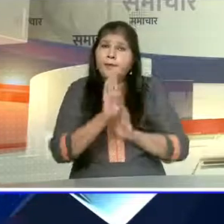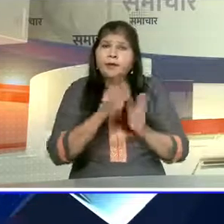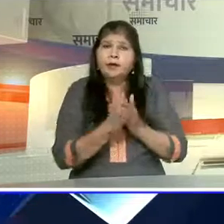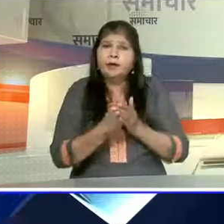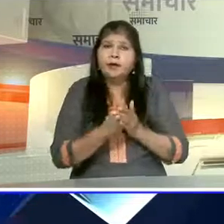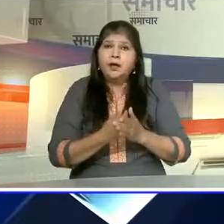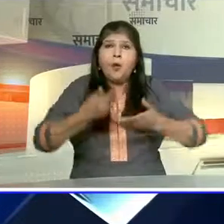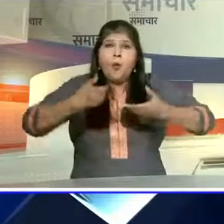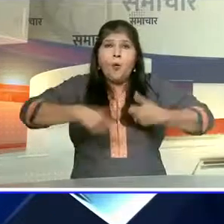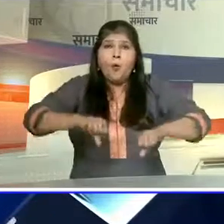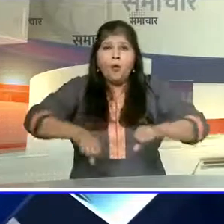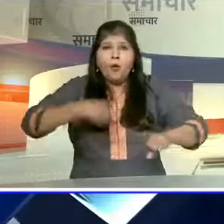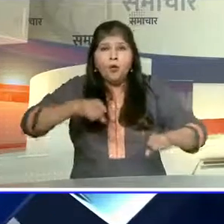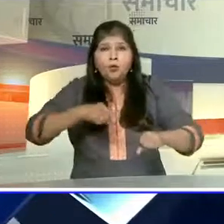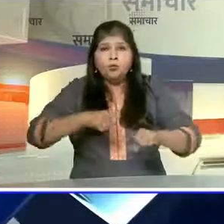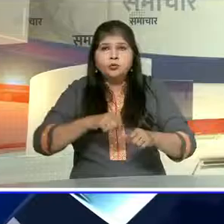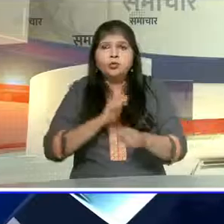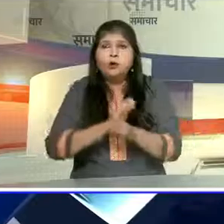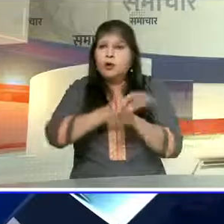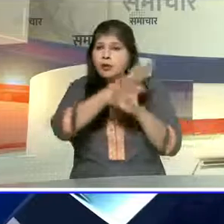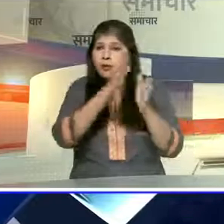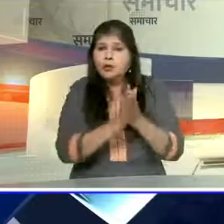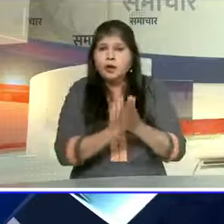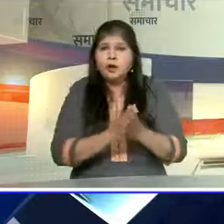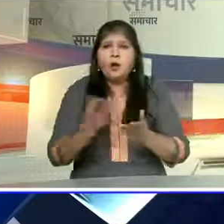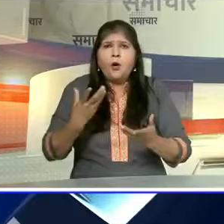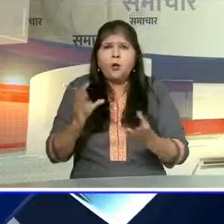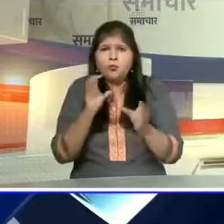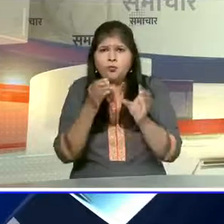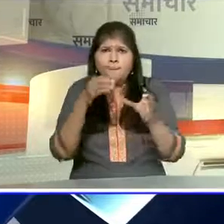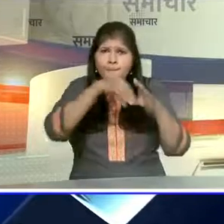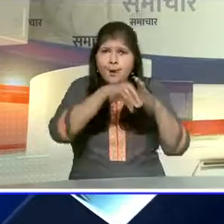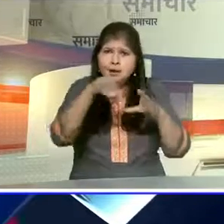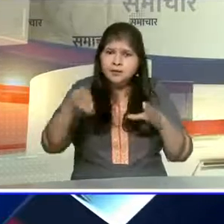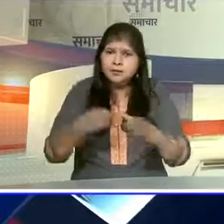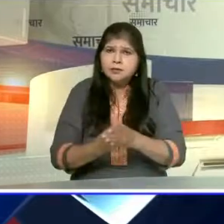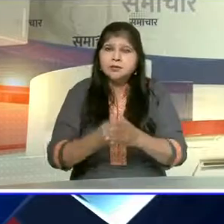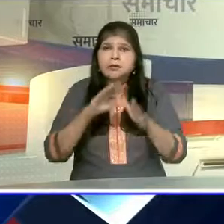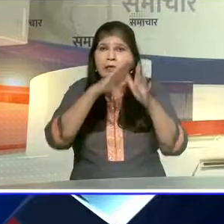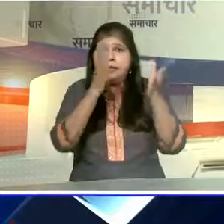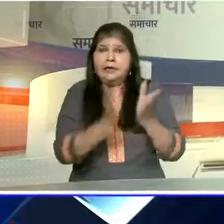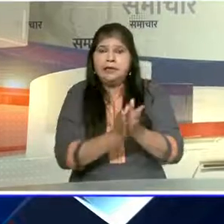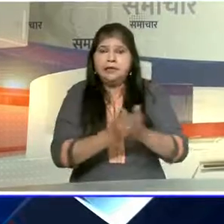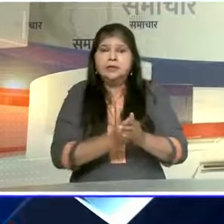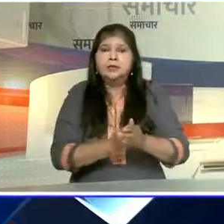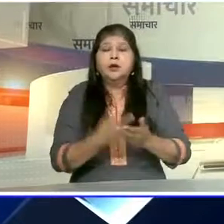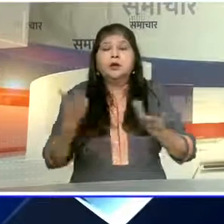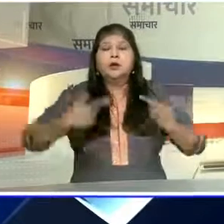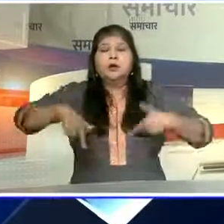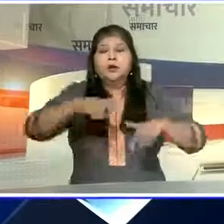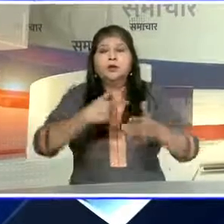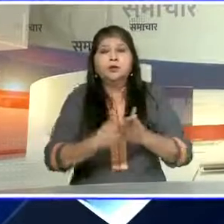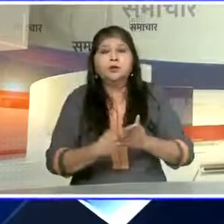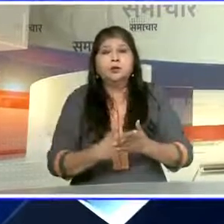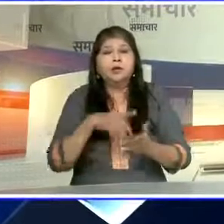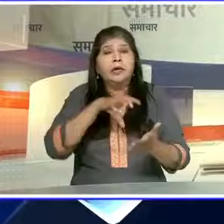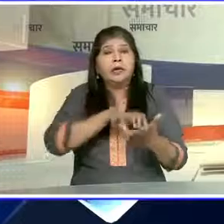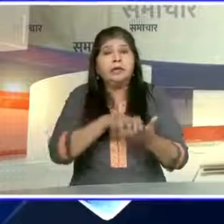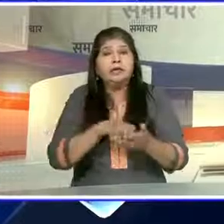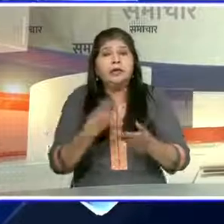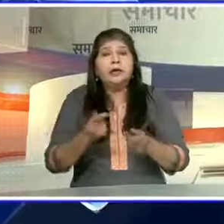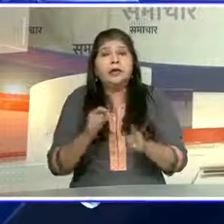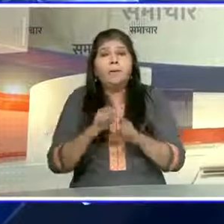टो उद्योग ऑटो कंपोनेंट इंडस्ट्री जो है उसको और ड्रोन इंडस्ट्री इन तीनों को